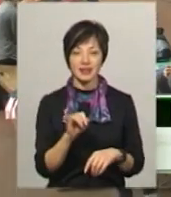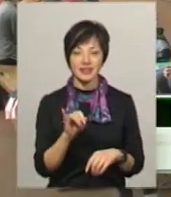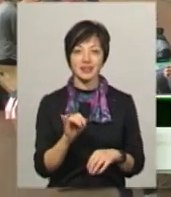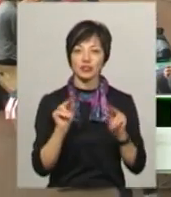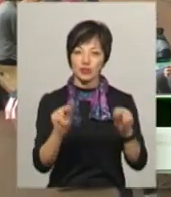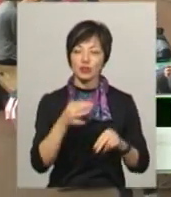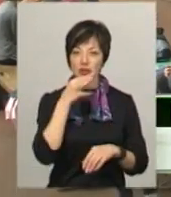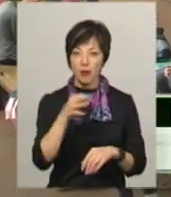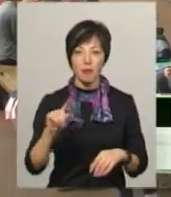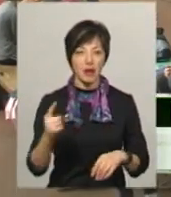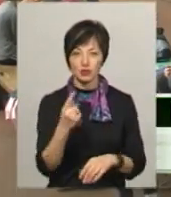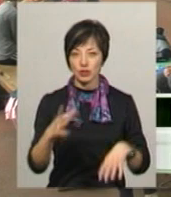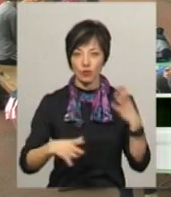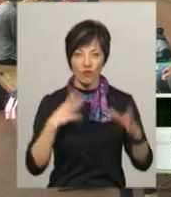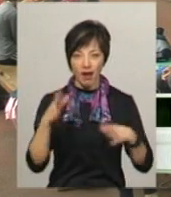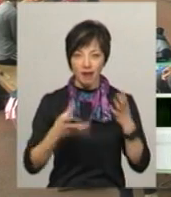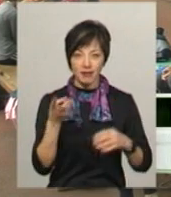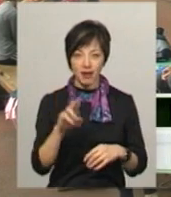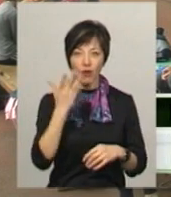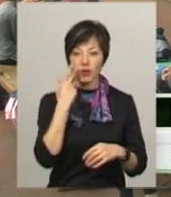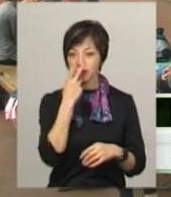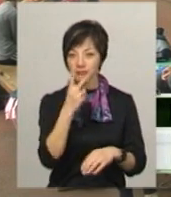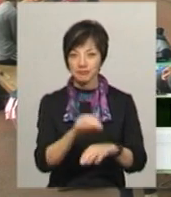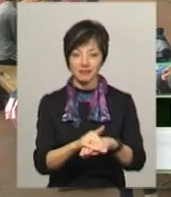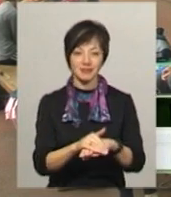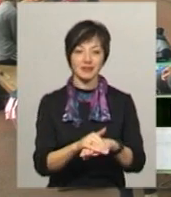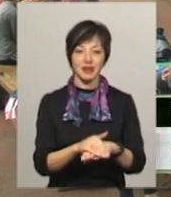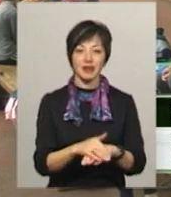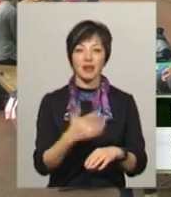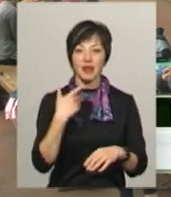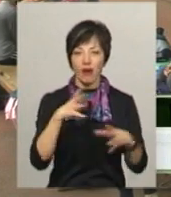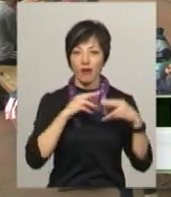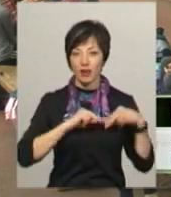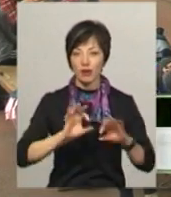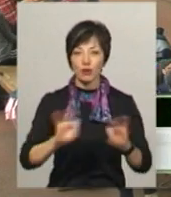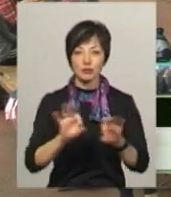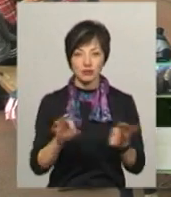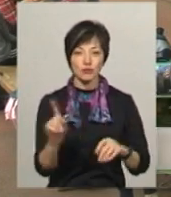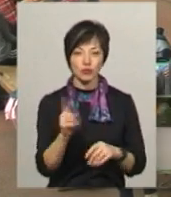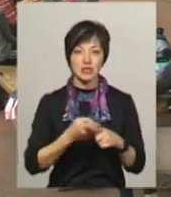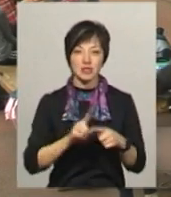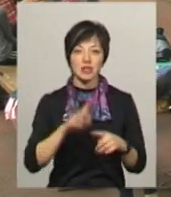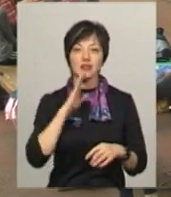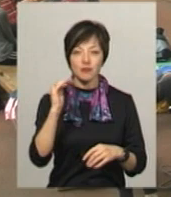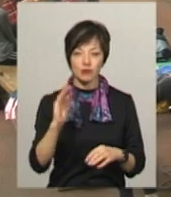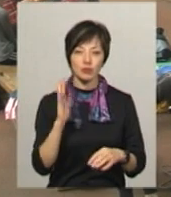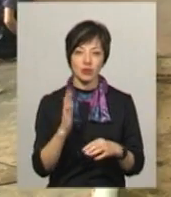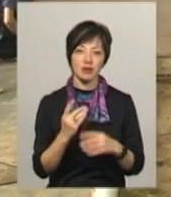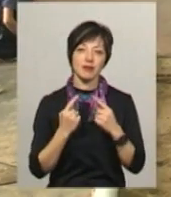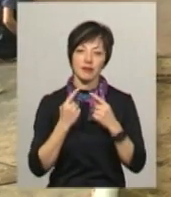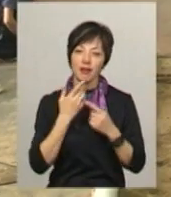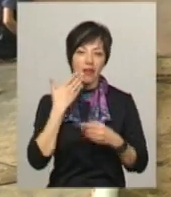скажу відверто, що з першого тренування, коли я її побачив, я колезі свої сказав, що ця дівчинка буде далеко